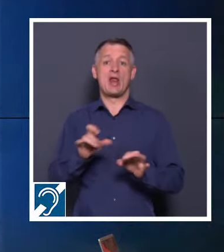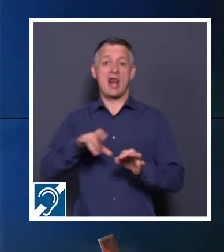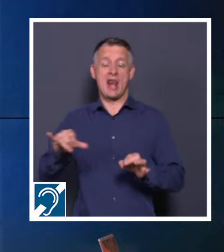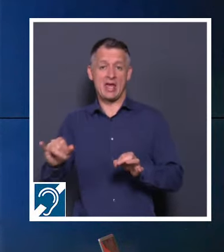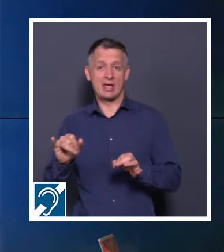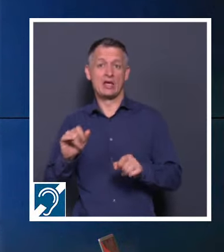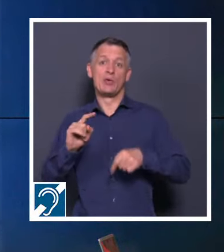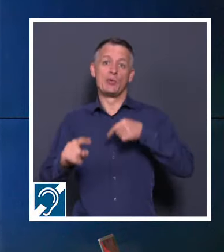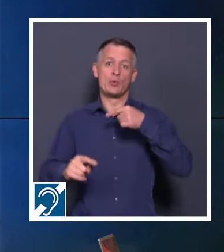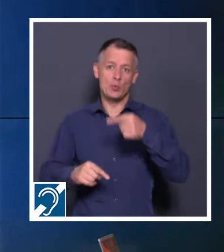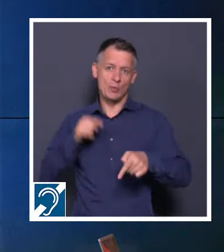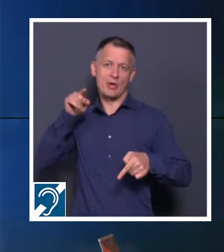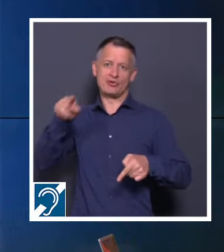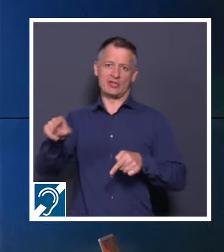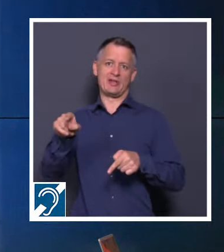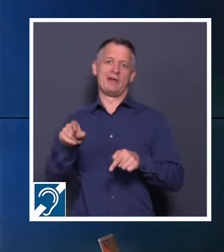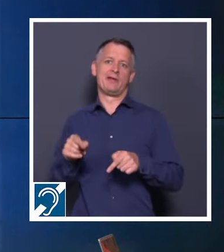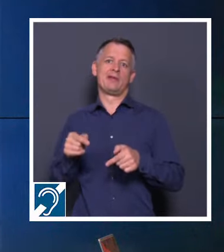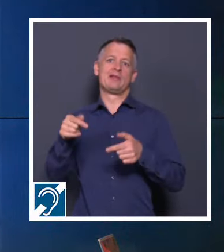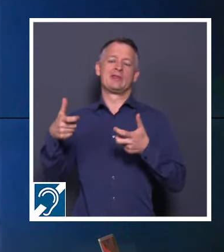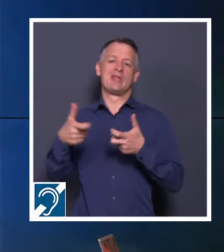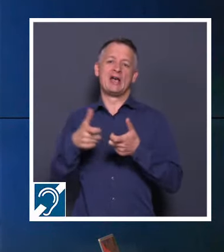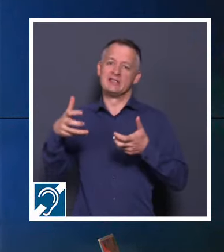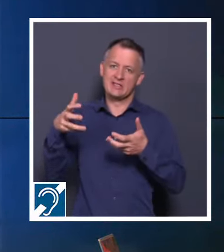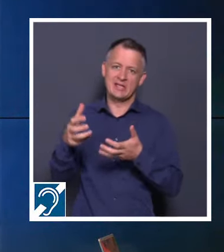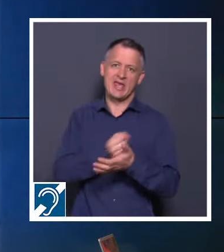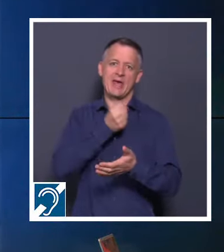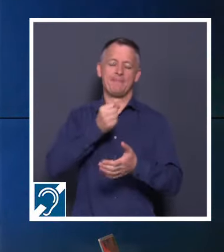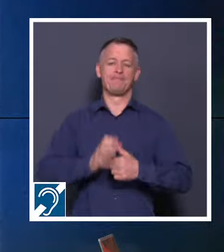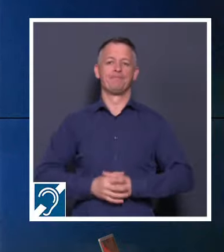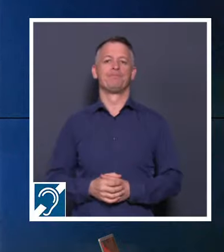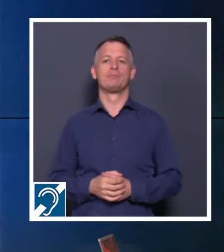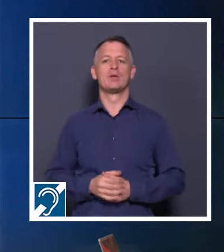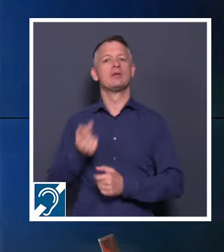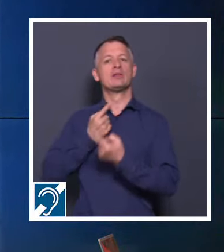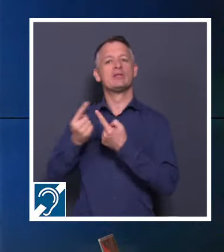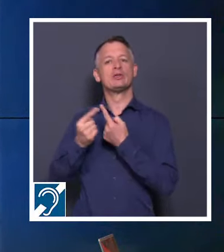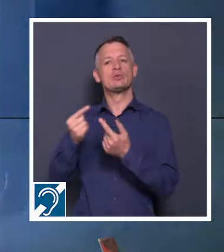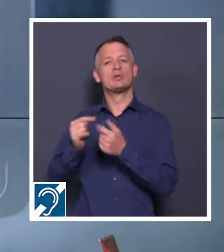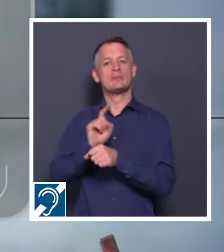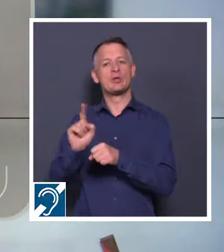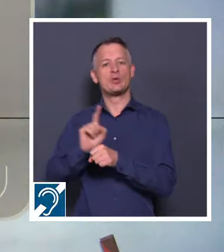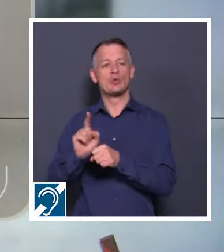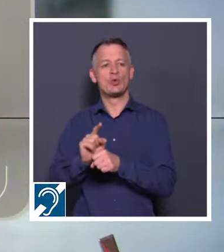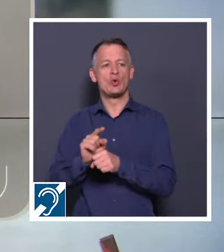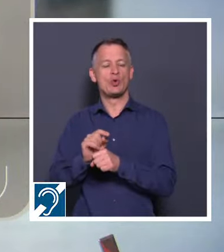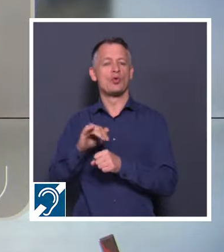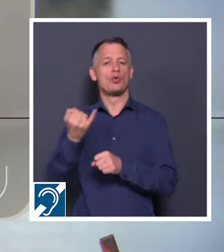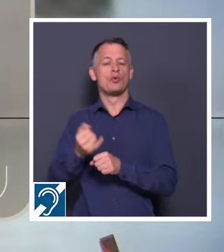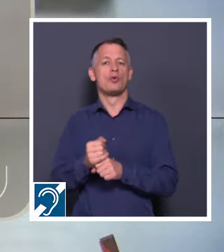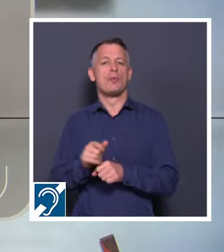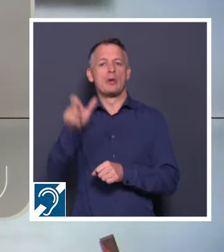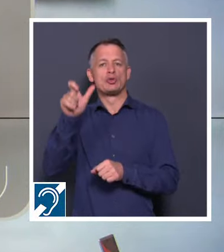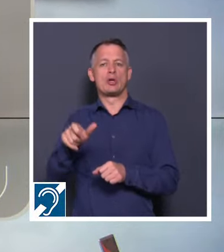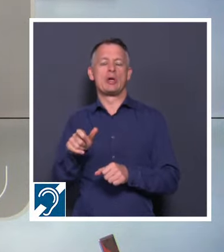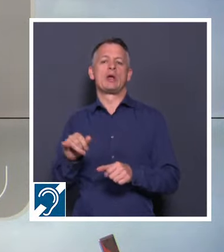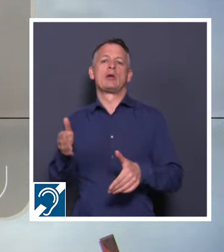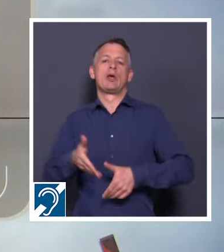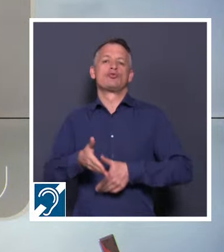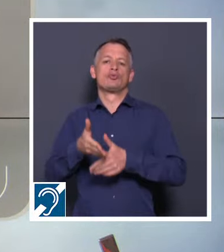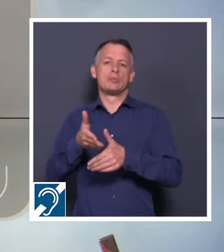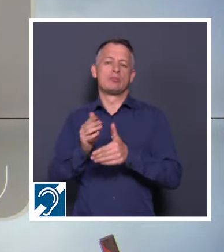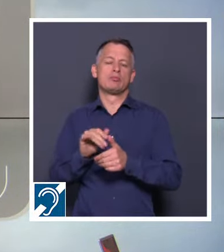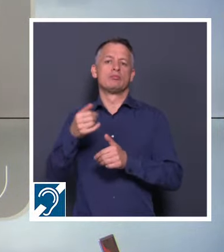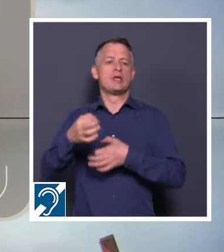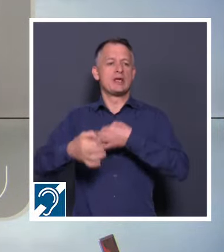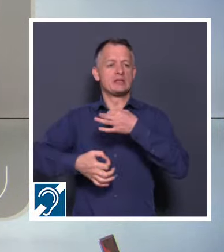pe urma acestei taxe. Discutăm despre acest subiect cu consultantul fiscal Valentina Saigo, care este în direct cu noi. Bună dimineața